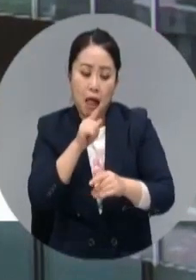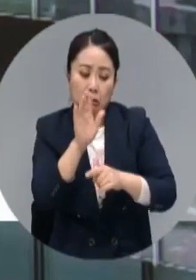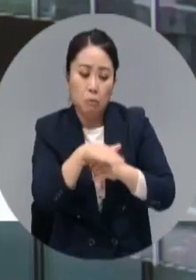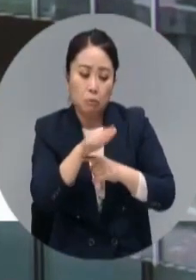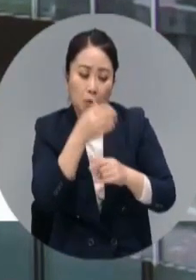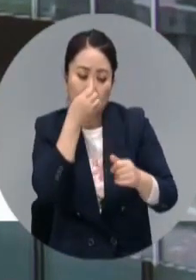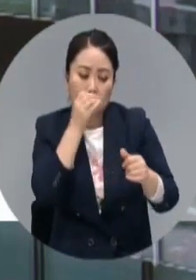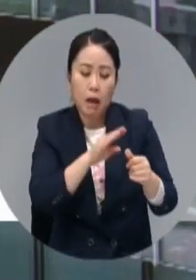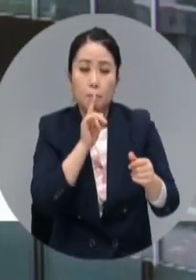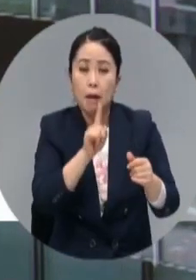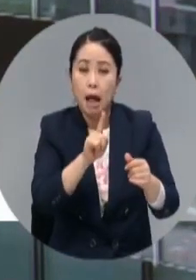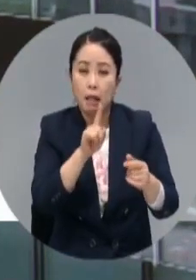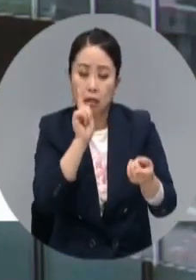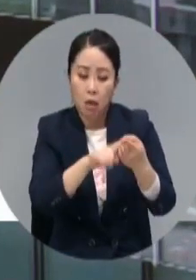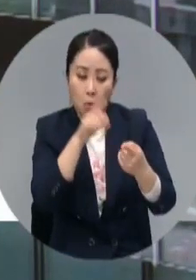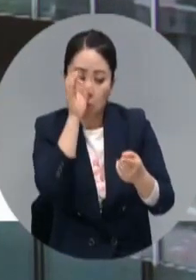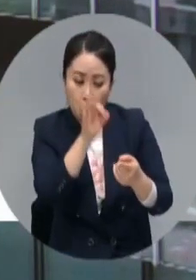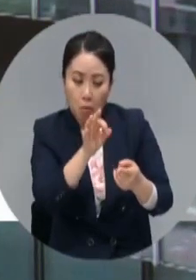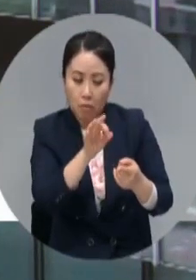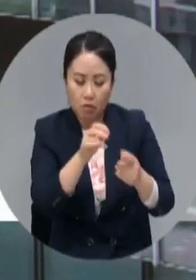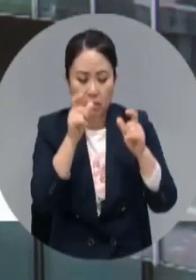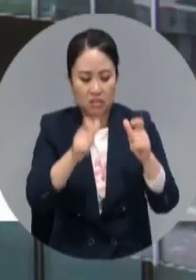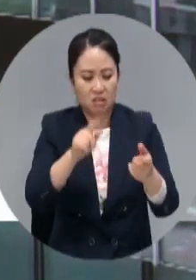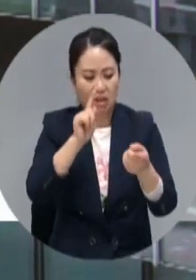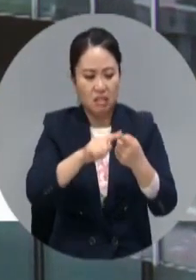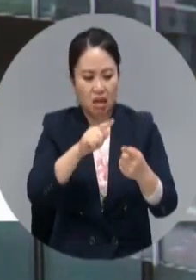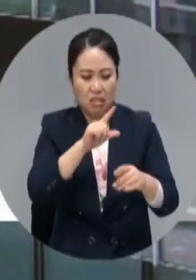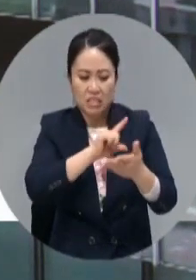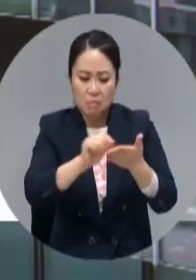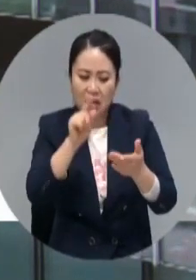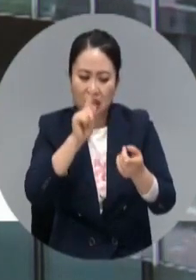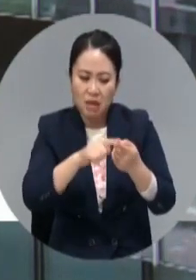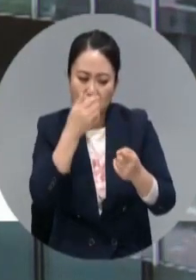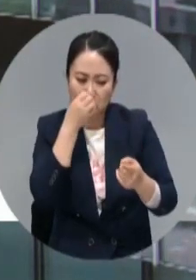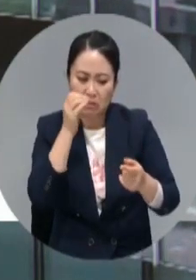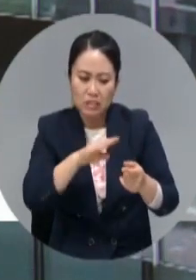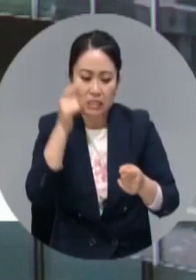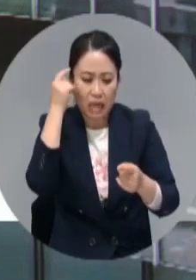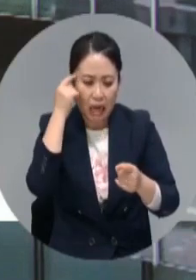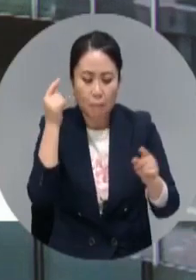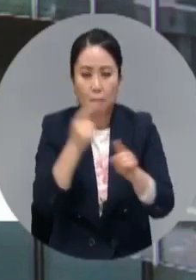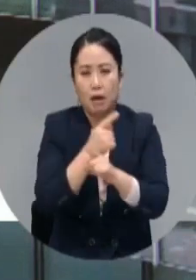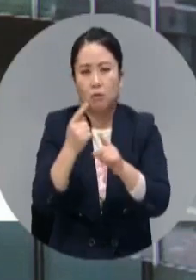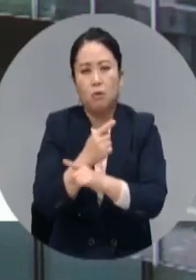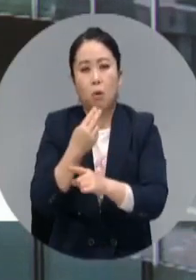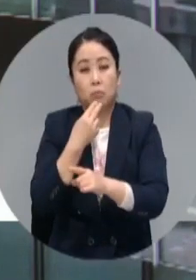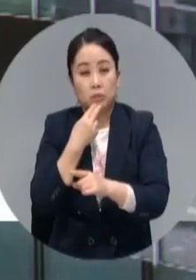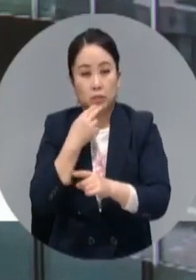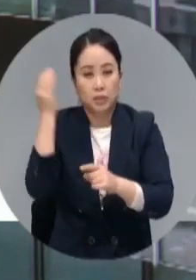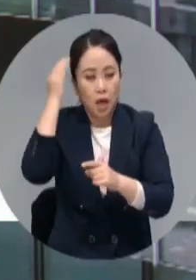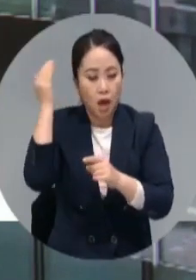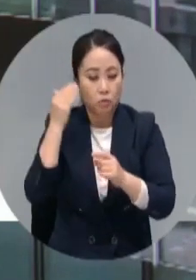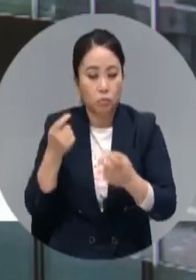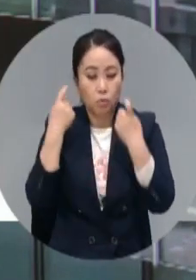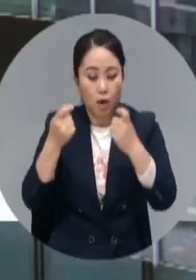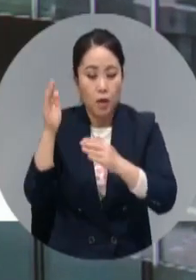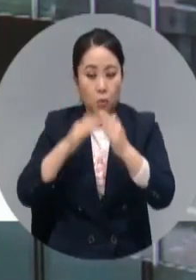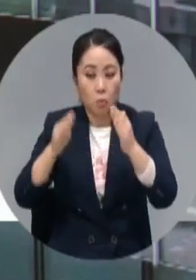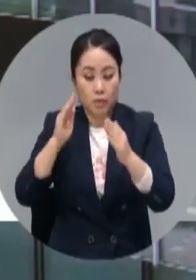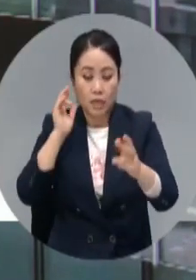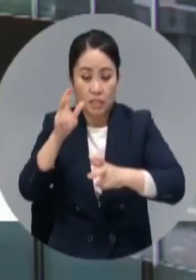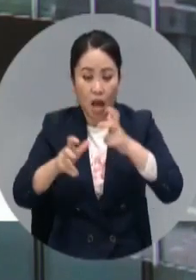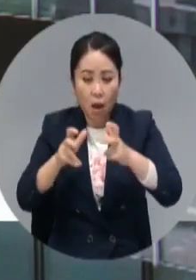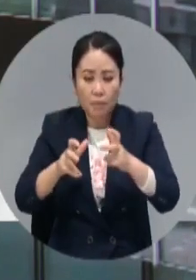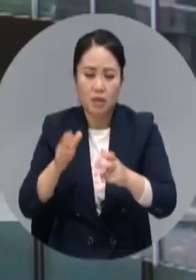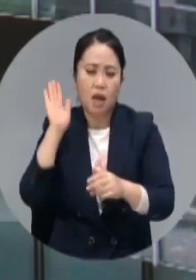지역에 대한 인식 개선이 없이는 한국 관광공사의 사업 앞으로도 수도권 중심으로 흘러갈 것이라는 우려가